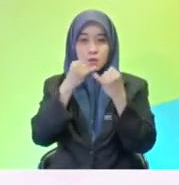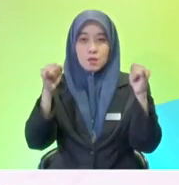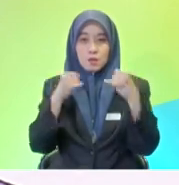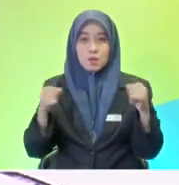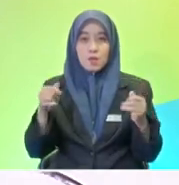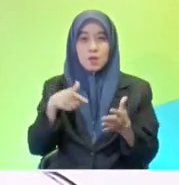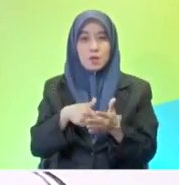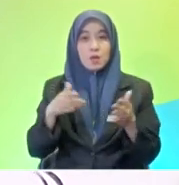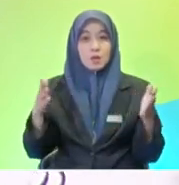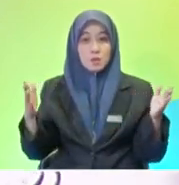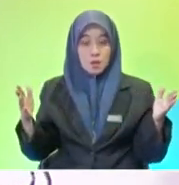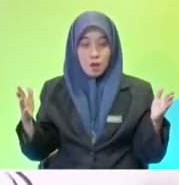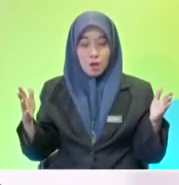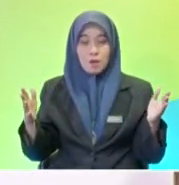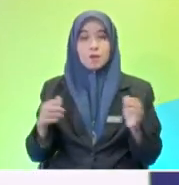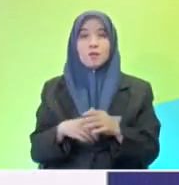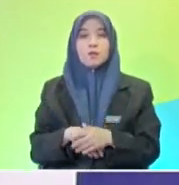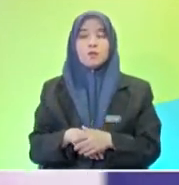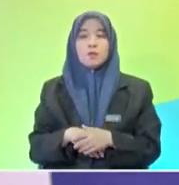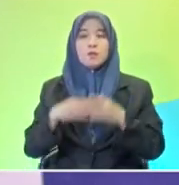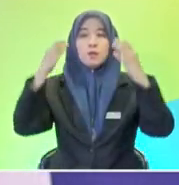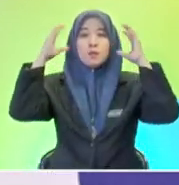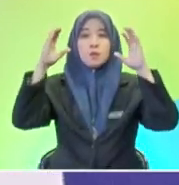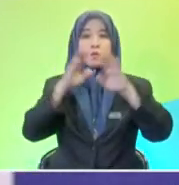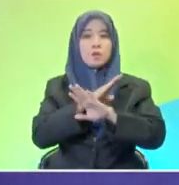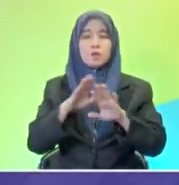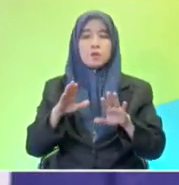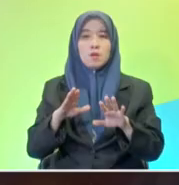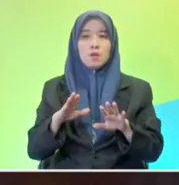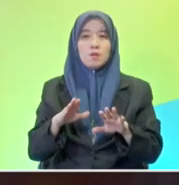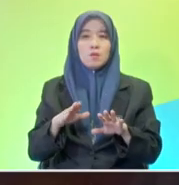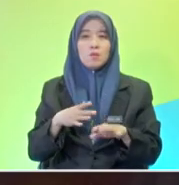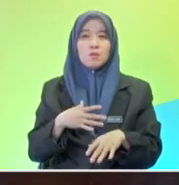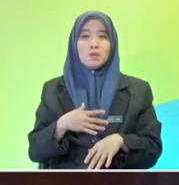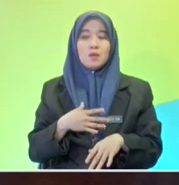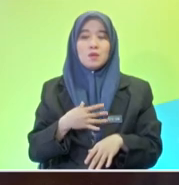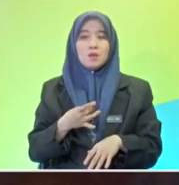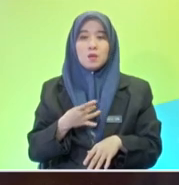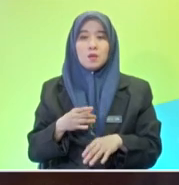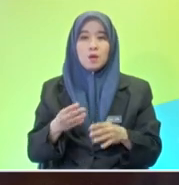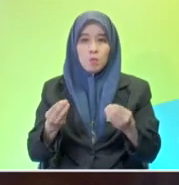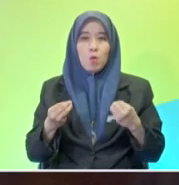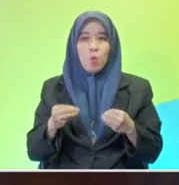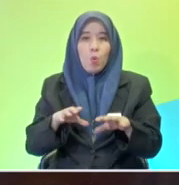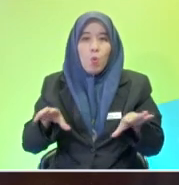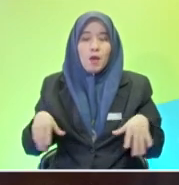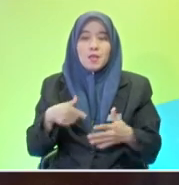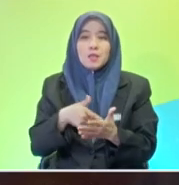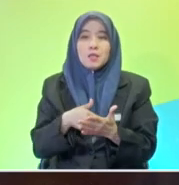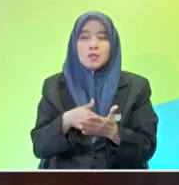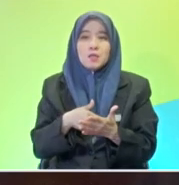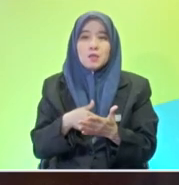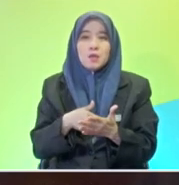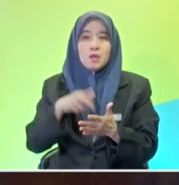lebih besar Cikgu tak puasl Cikgu nak buat lagi satu boleh tak okey buat satu lagi lepas tu cikgu cikgu nak Abang Kis warnakan juga